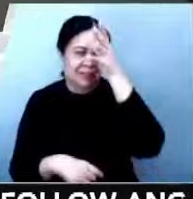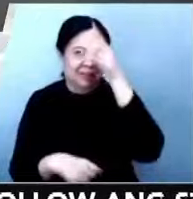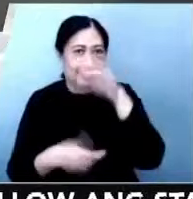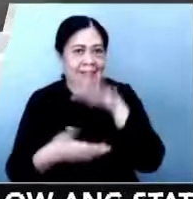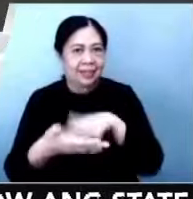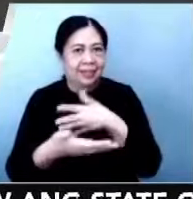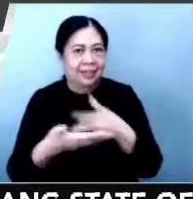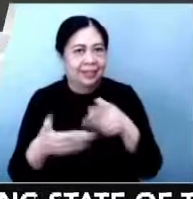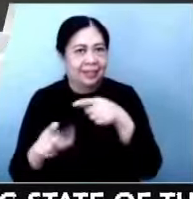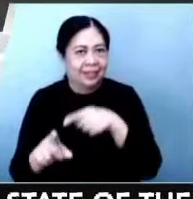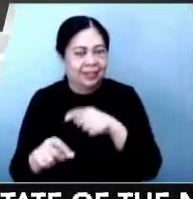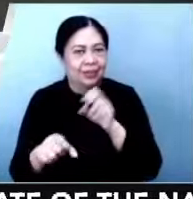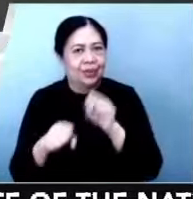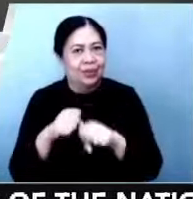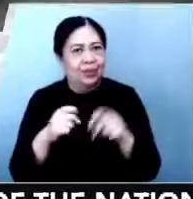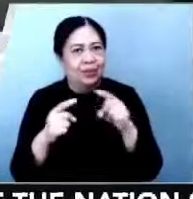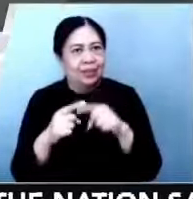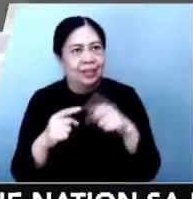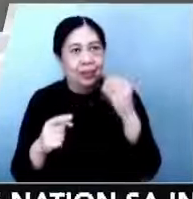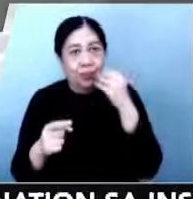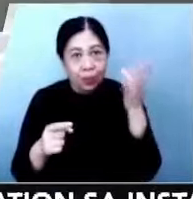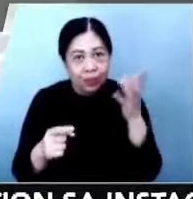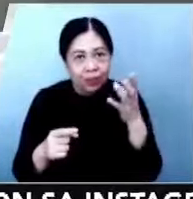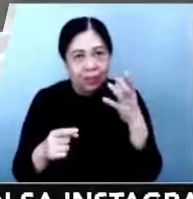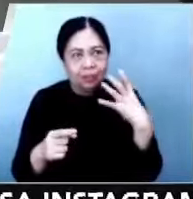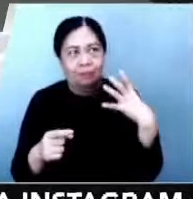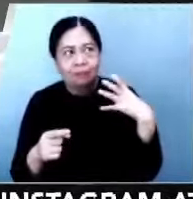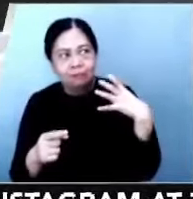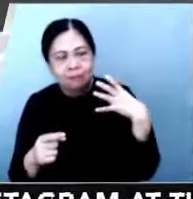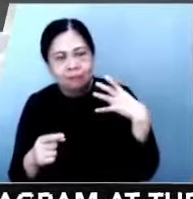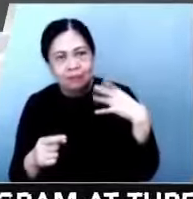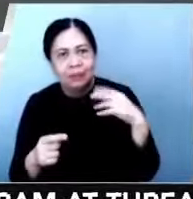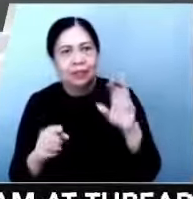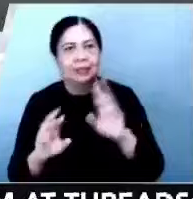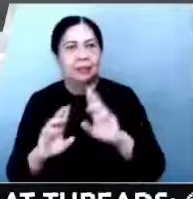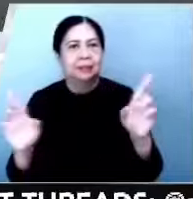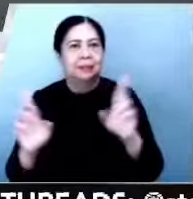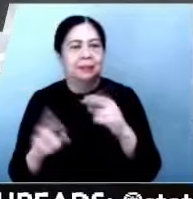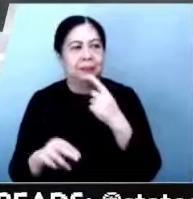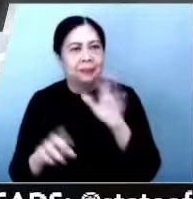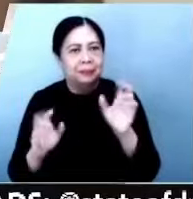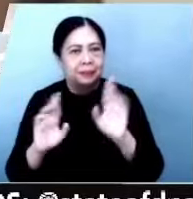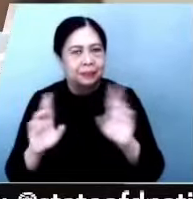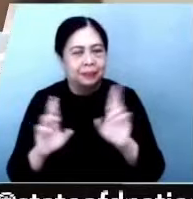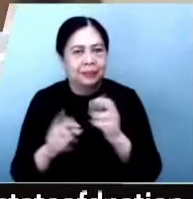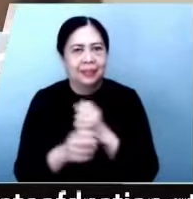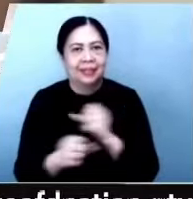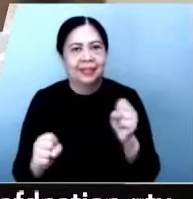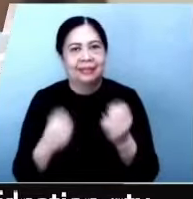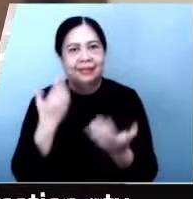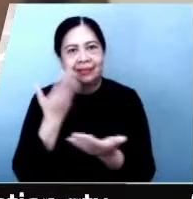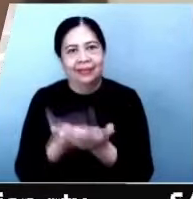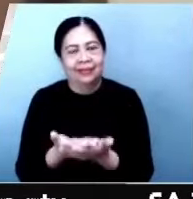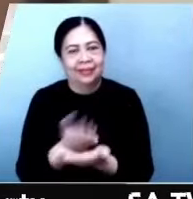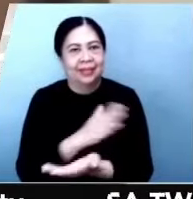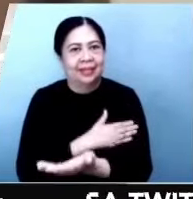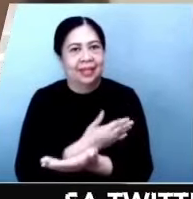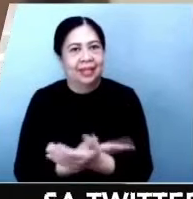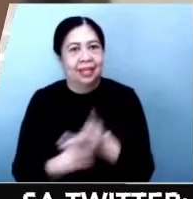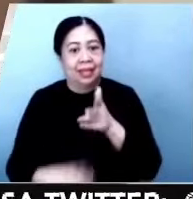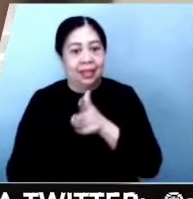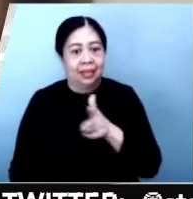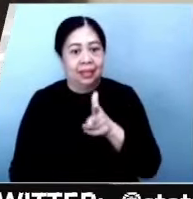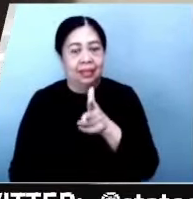Cybill, kaya hanggang sa pag-uwi, wala siyang palya sa pag-hand signal para tiyaking ligtas ang anak. Pag naka-park na ako ng